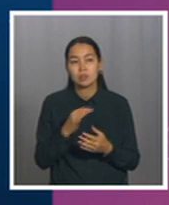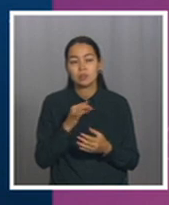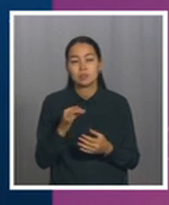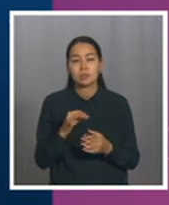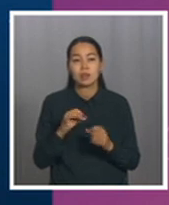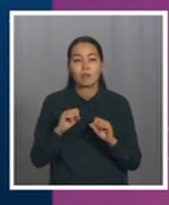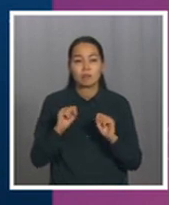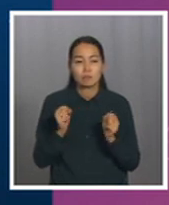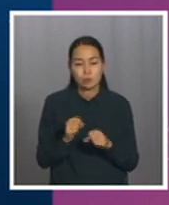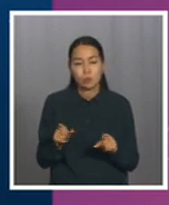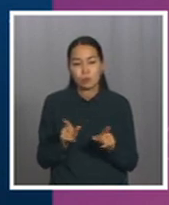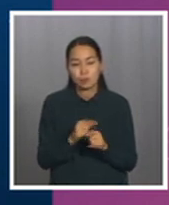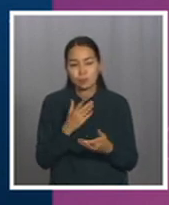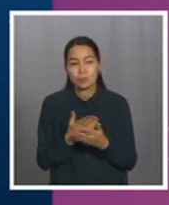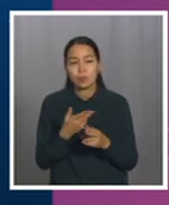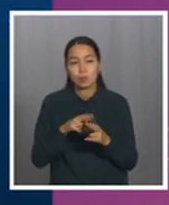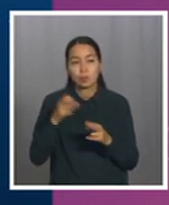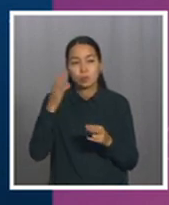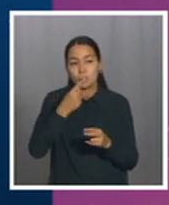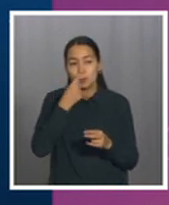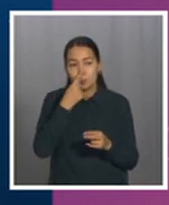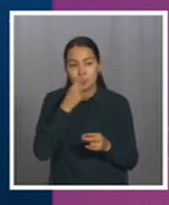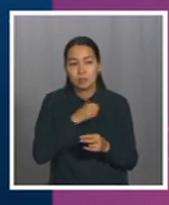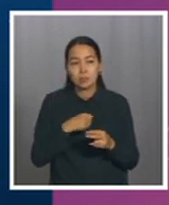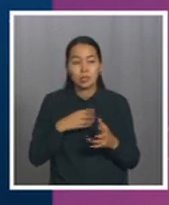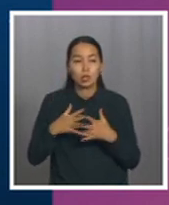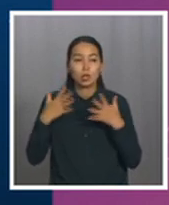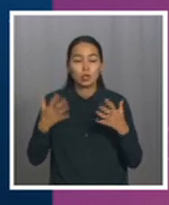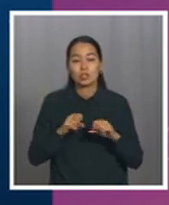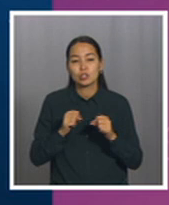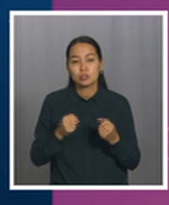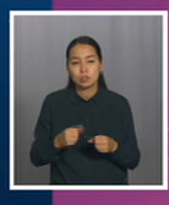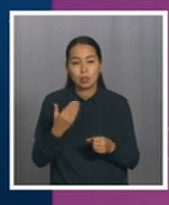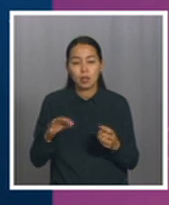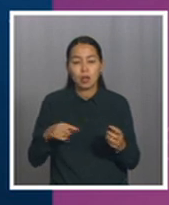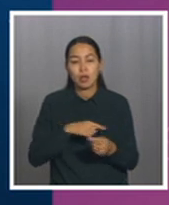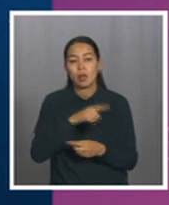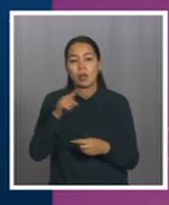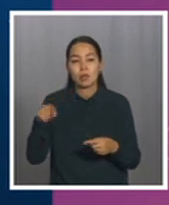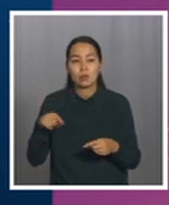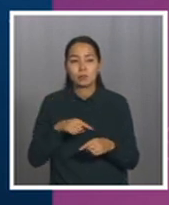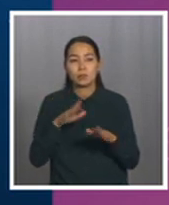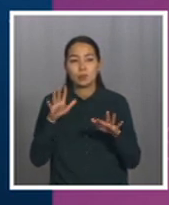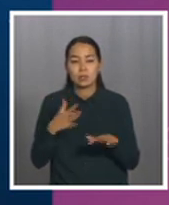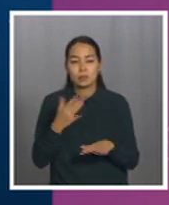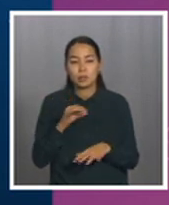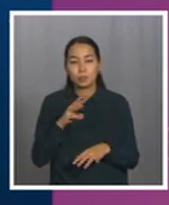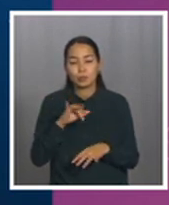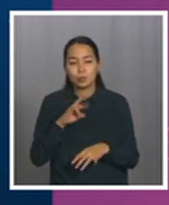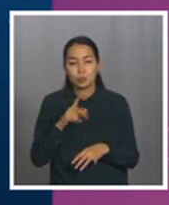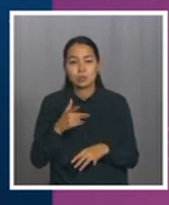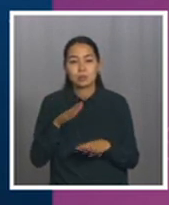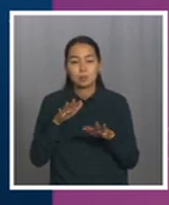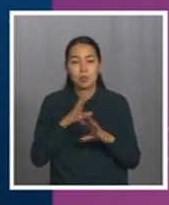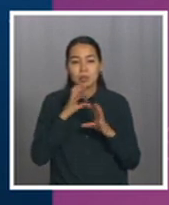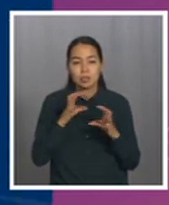күнге ең жақын орналасқанда ең үлкен жылдамдықпен қозғалады. Орбитаның әрбір нүктесінде импульс моментінің сақталу